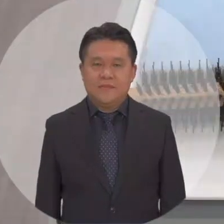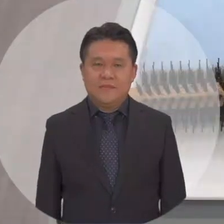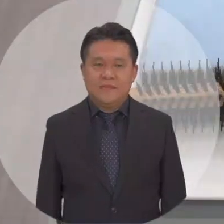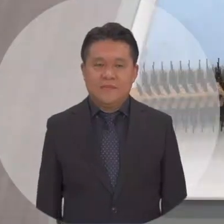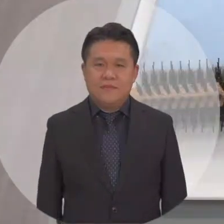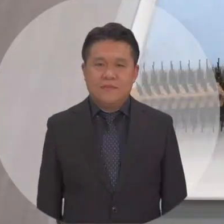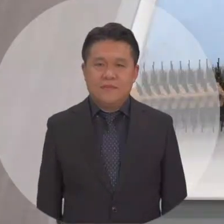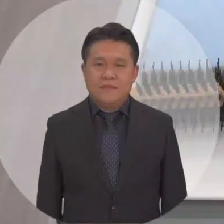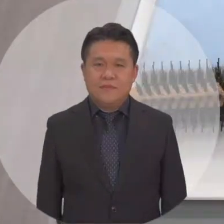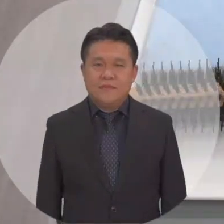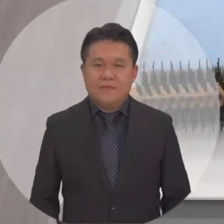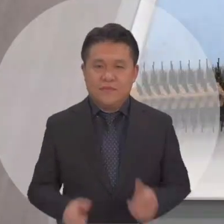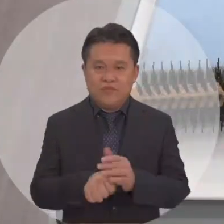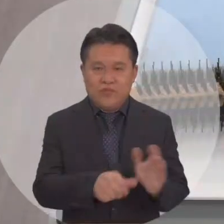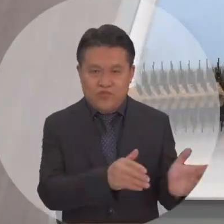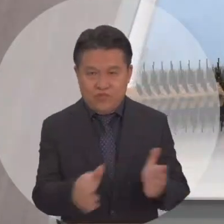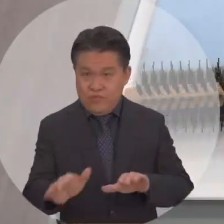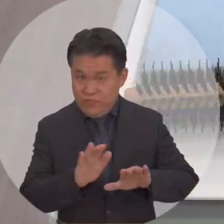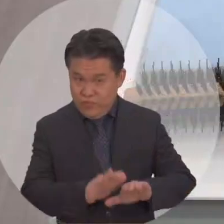필요 물건을 준비합니다.